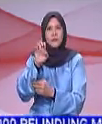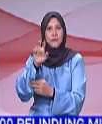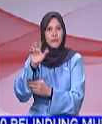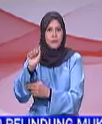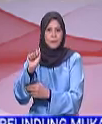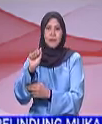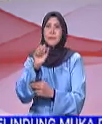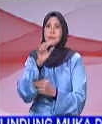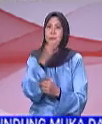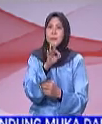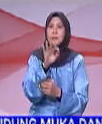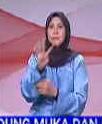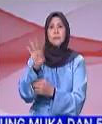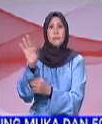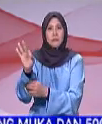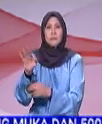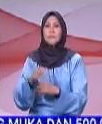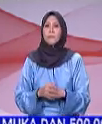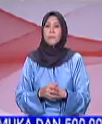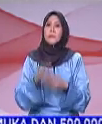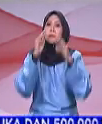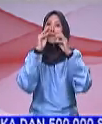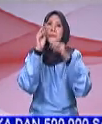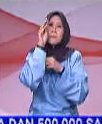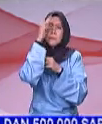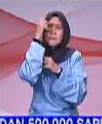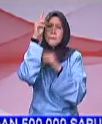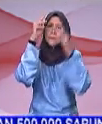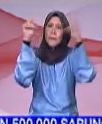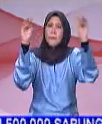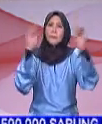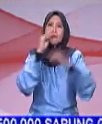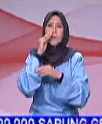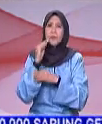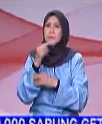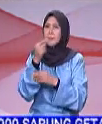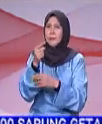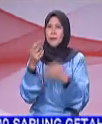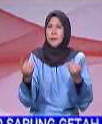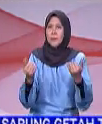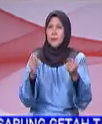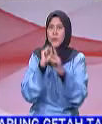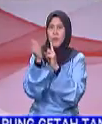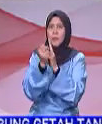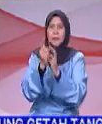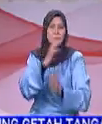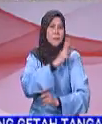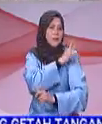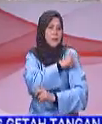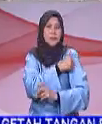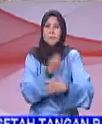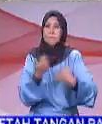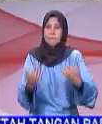1949. Tan Sri Muhyiddin Yassin berkata demikian dalam perutusan mengenai situasi di Palestin hari ini.